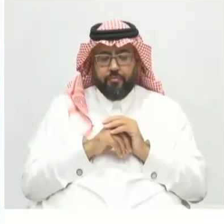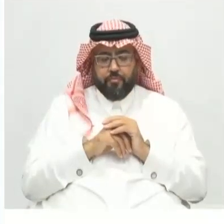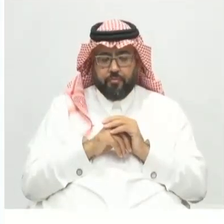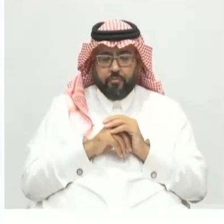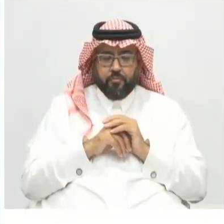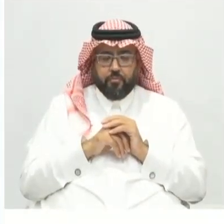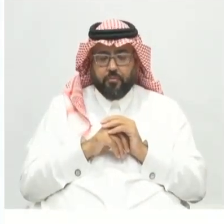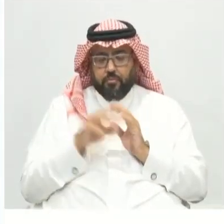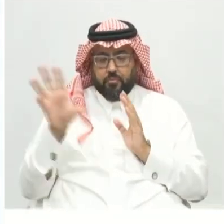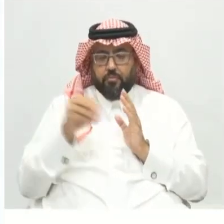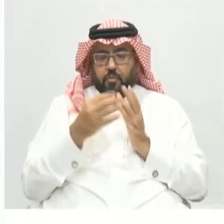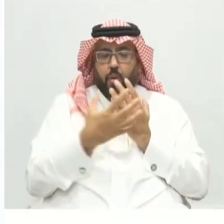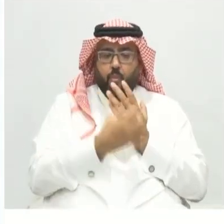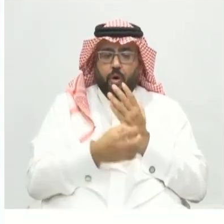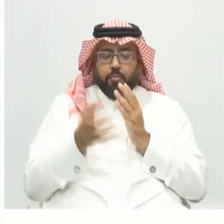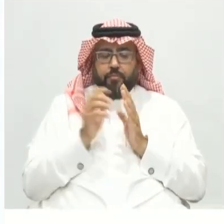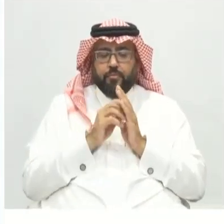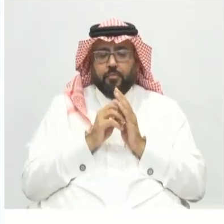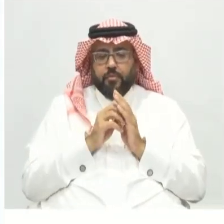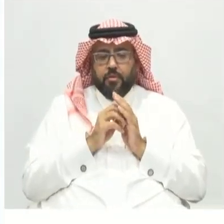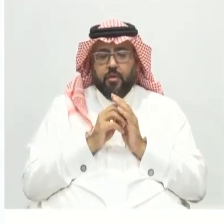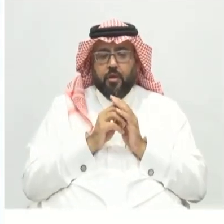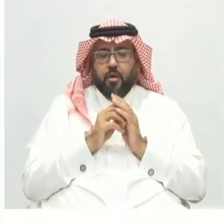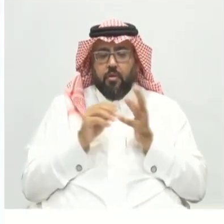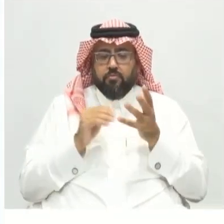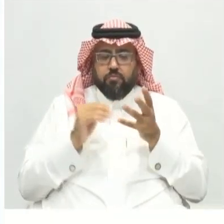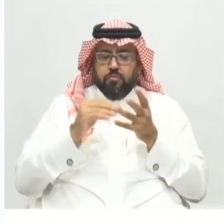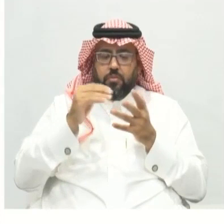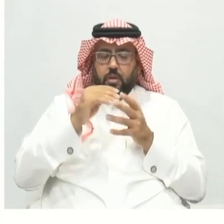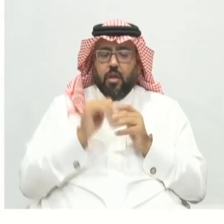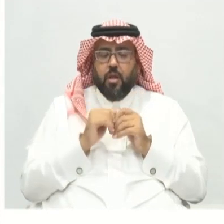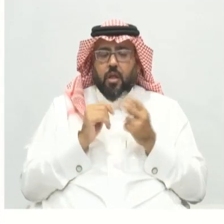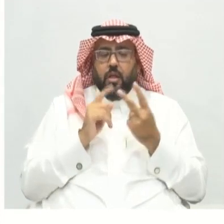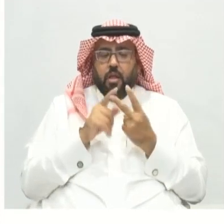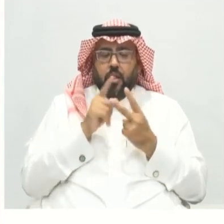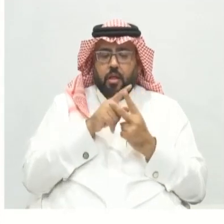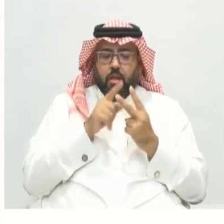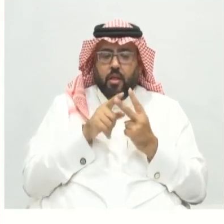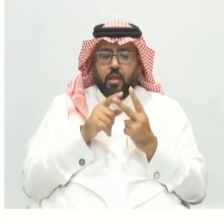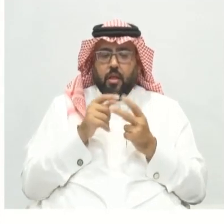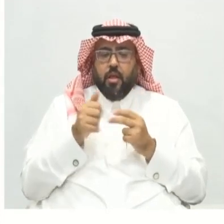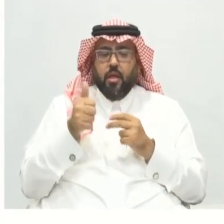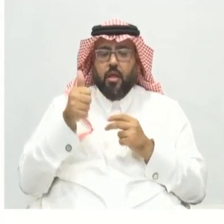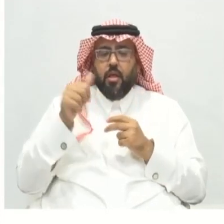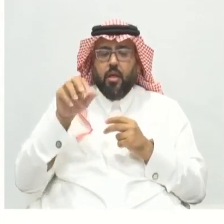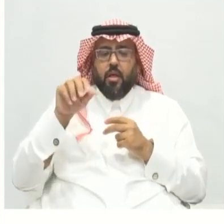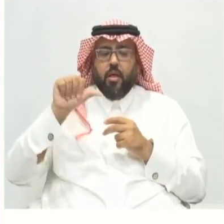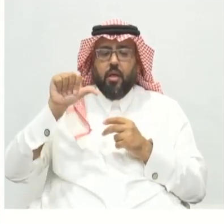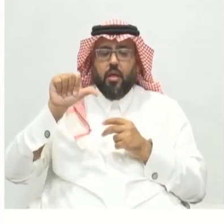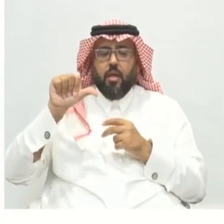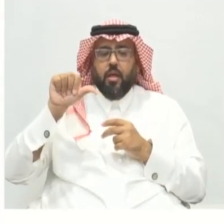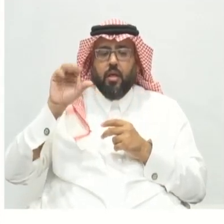المصدر اذا ما طرق تحديد اولويات المهام يوجد لدينا طريقتان طريقه اي بي سي